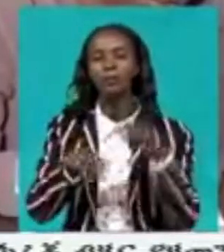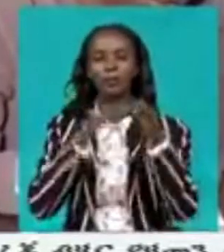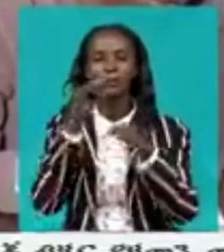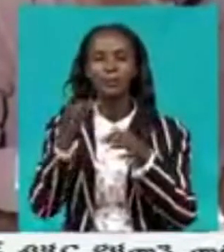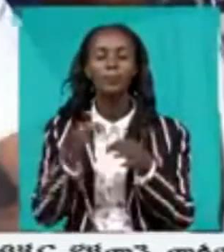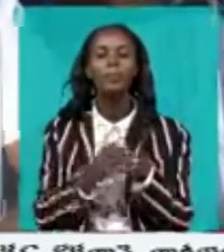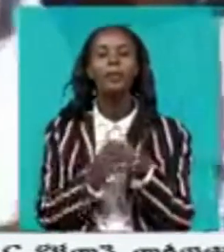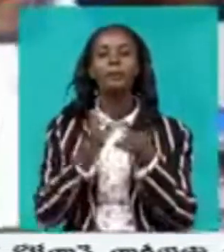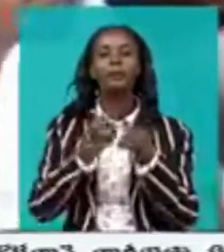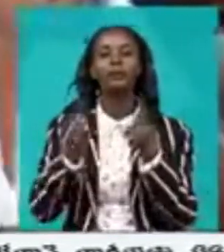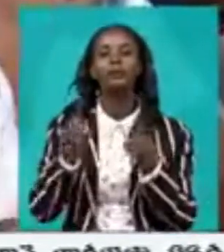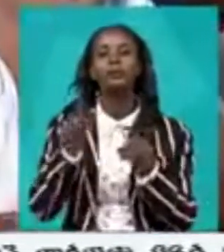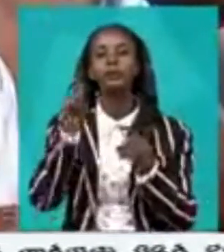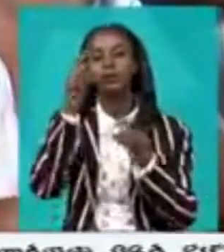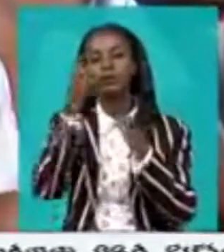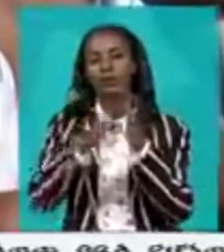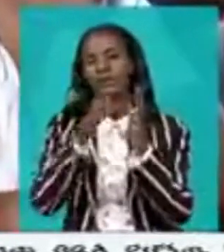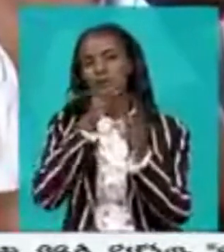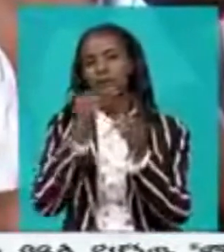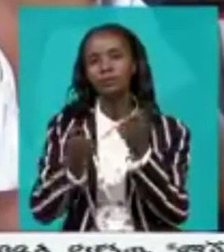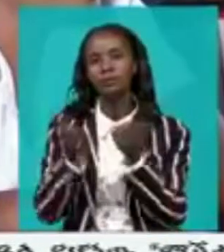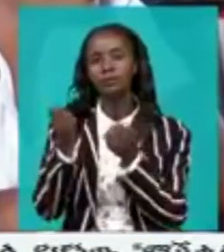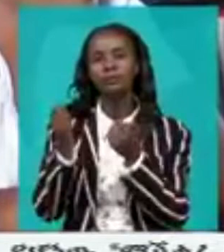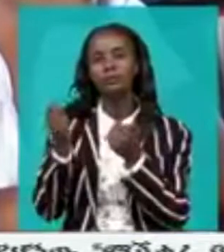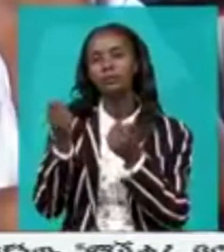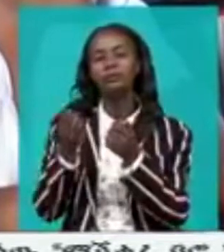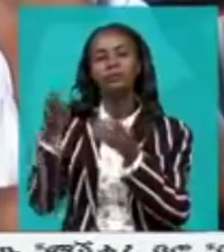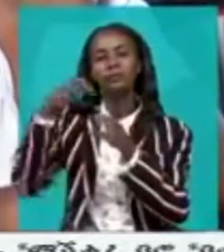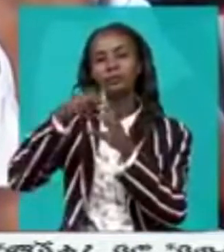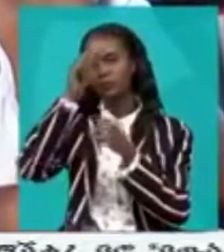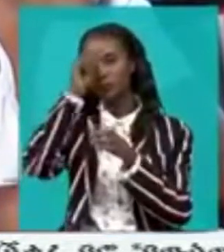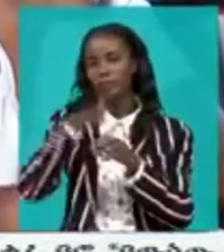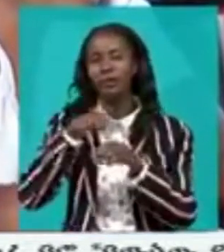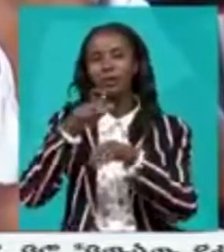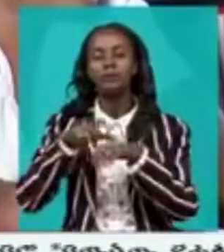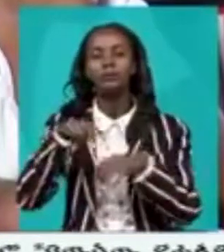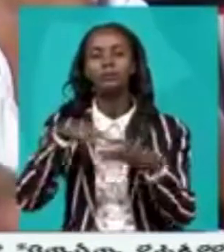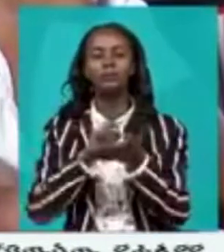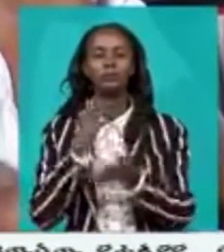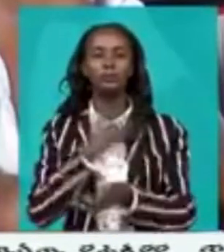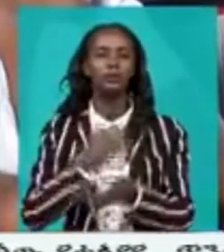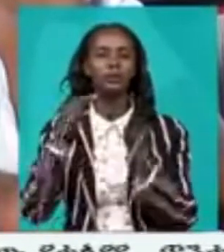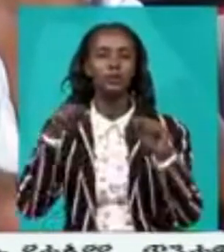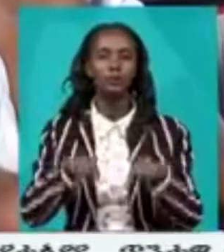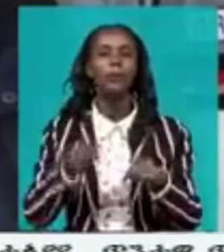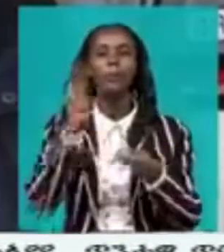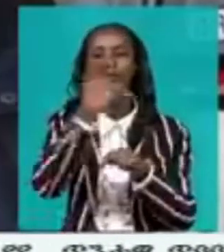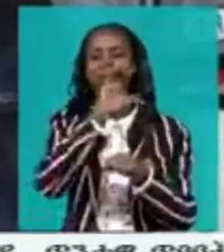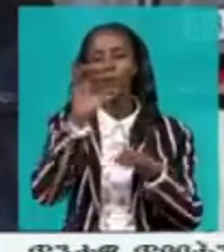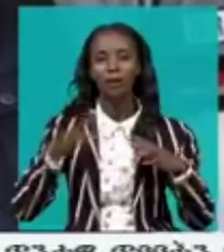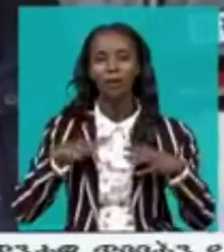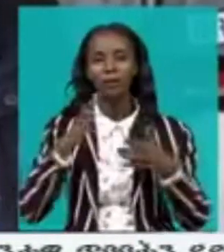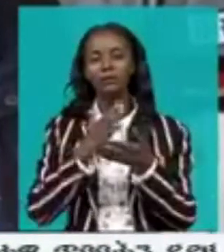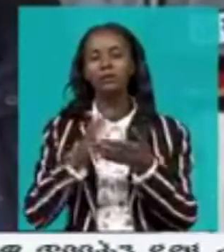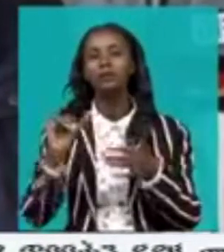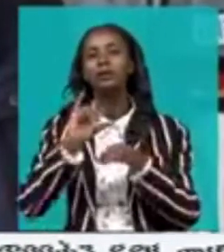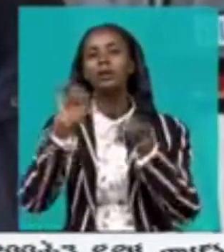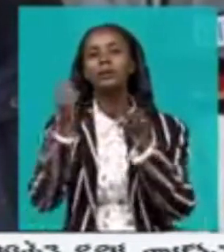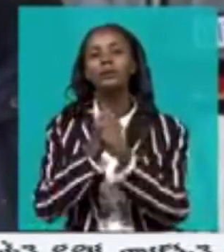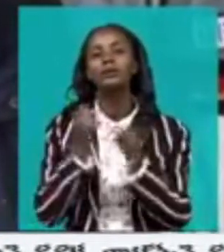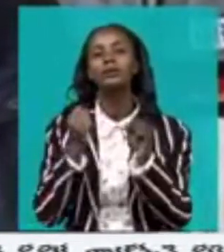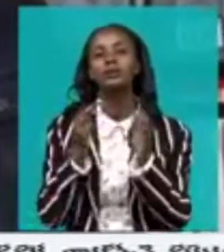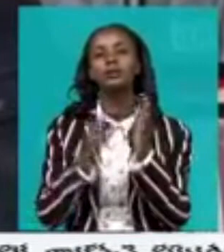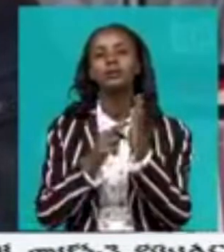ገልጸዋል። በተለይም ከታሪፍና ተሳፋሪን ከማጉላላት ጋር ተያይዞ በየጊዜው የሚነሱ ቅሬታዎች በዘንድሮ የመስቀል በዓል ለመቅረፍ እንደሚሰሩና